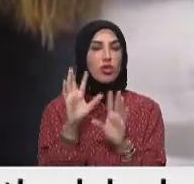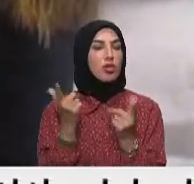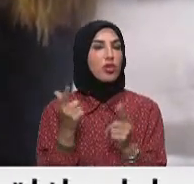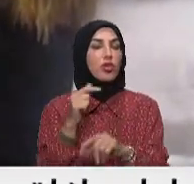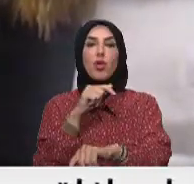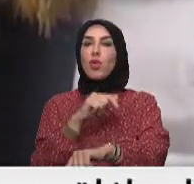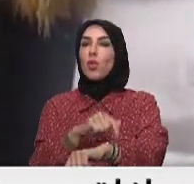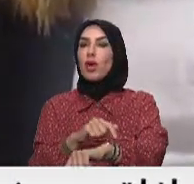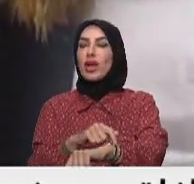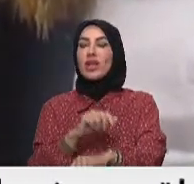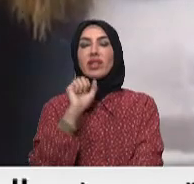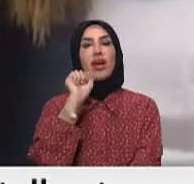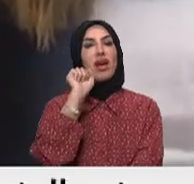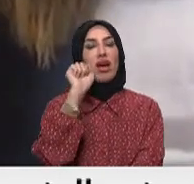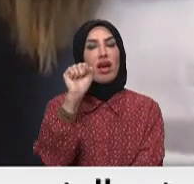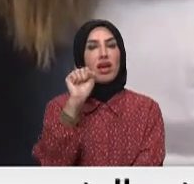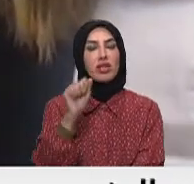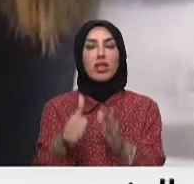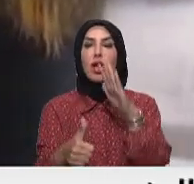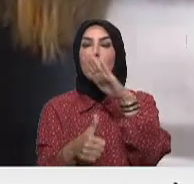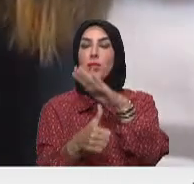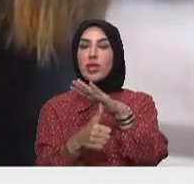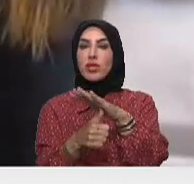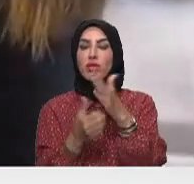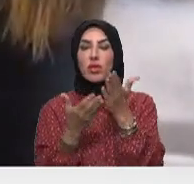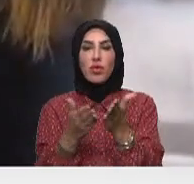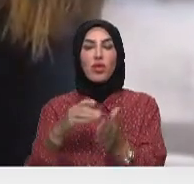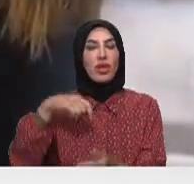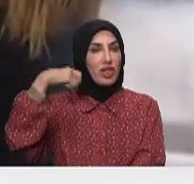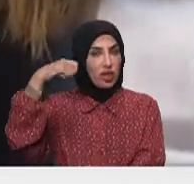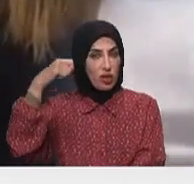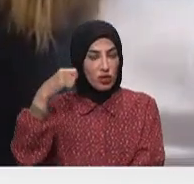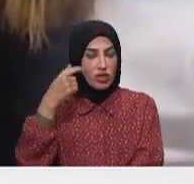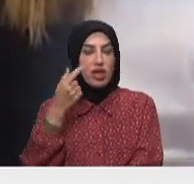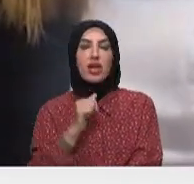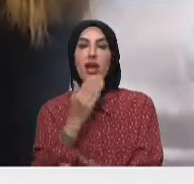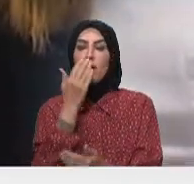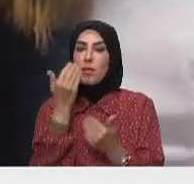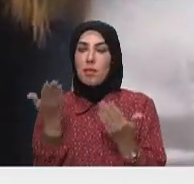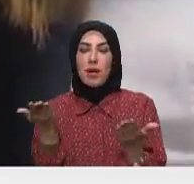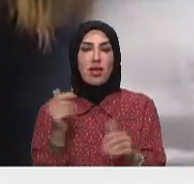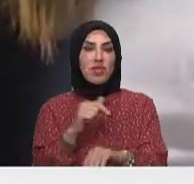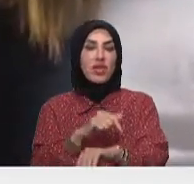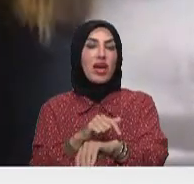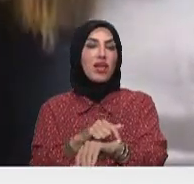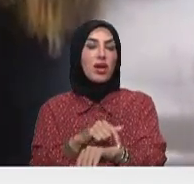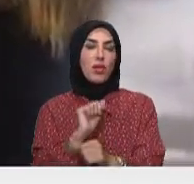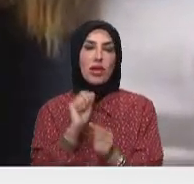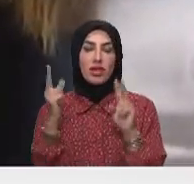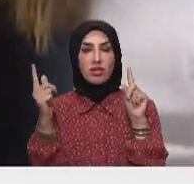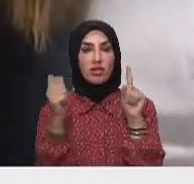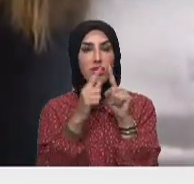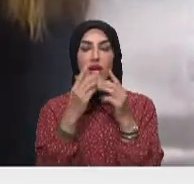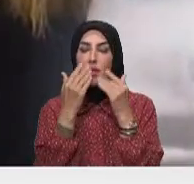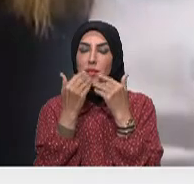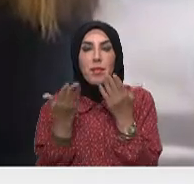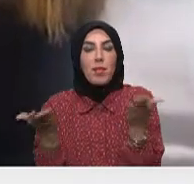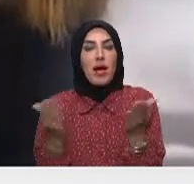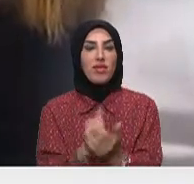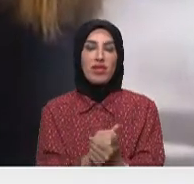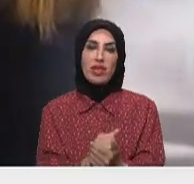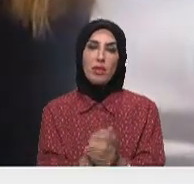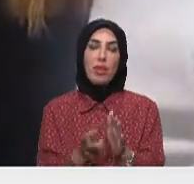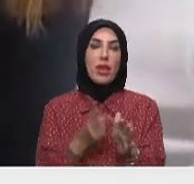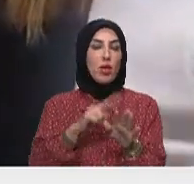من قبل رؤسائه، لا رئيس الحكومة ولا رئيس مجلس النواب. حتى الساعة لا معلومات بأن هوكشتاين